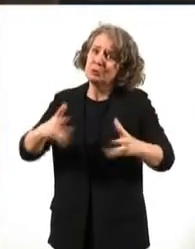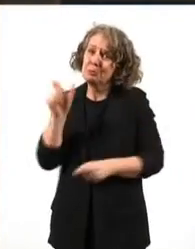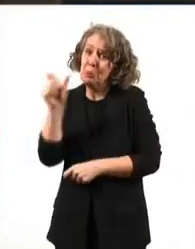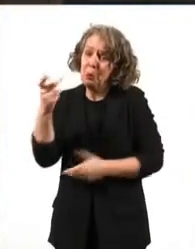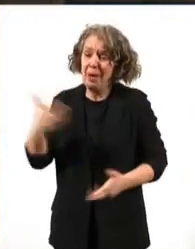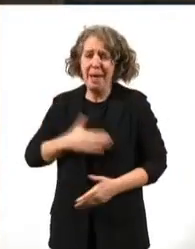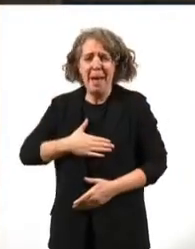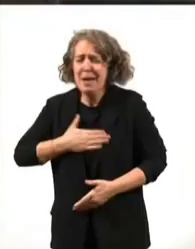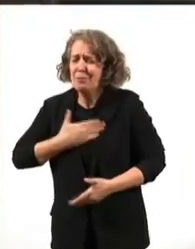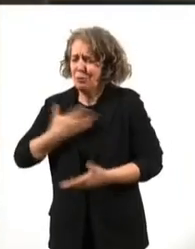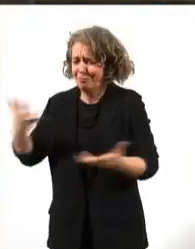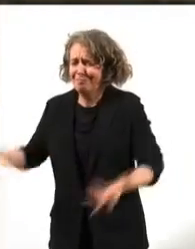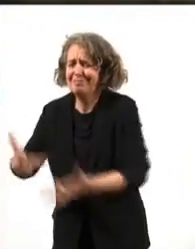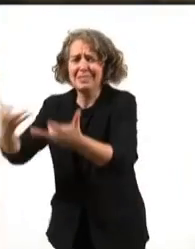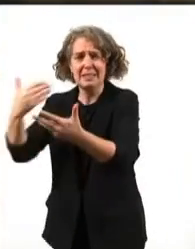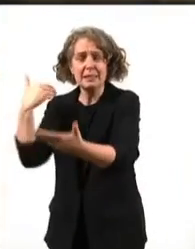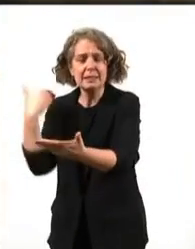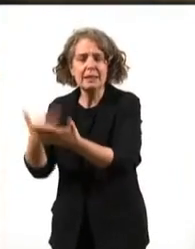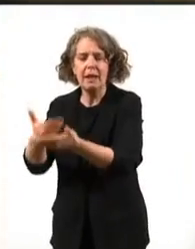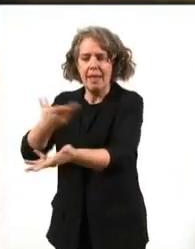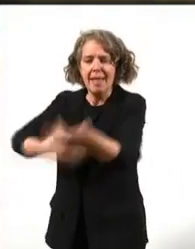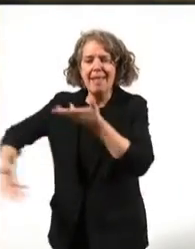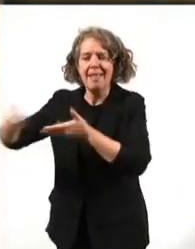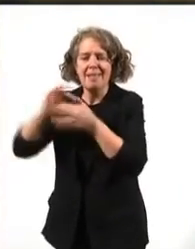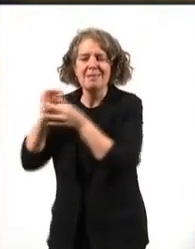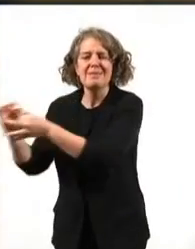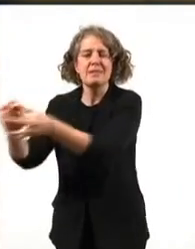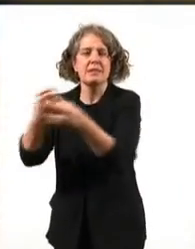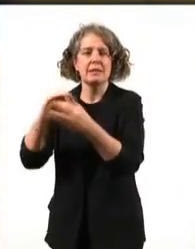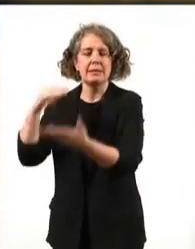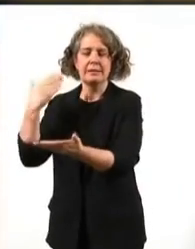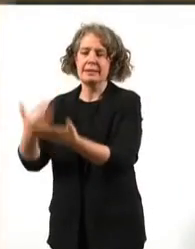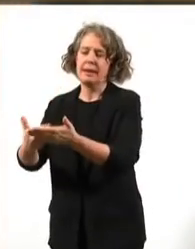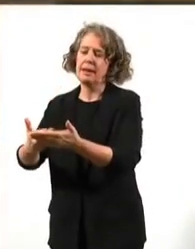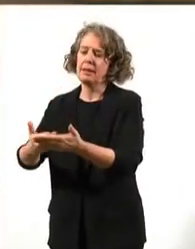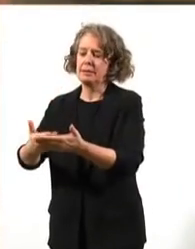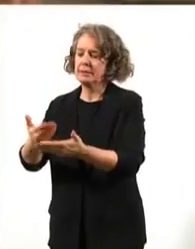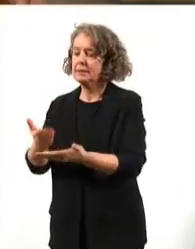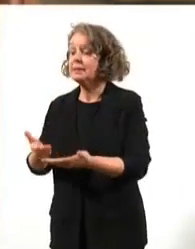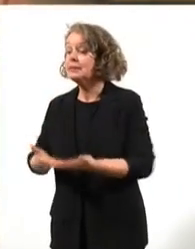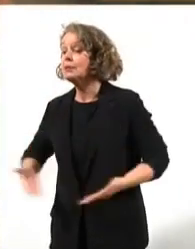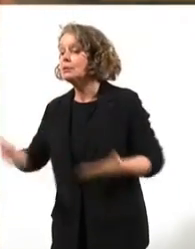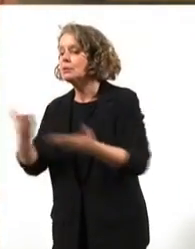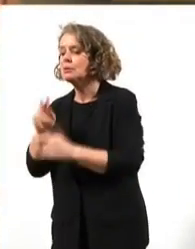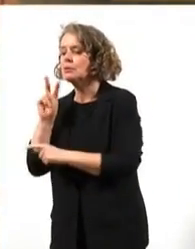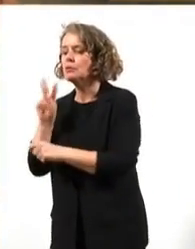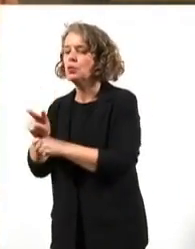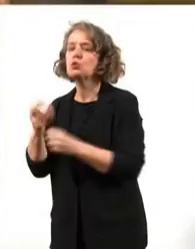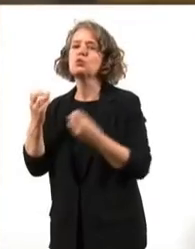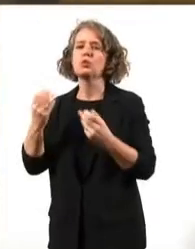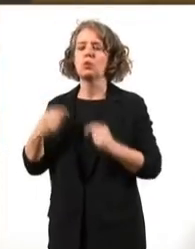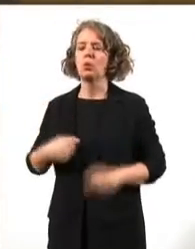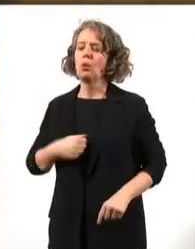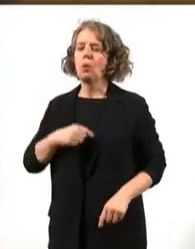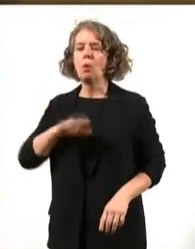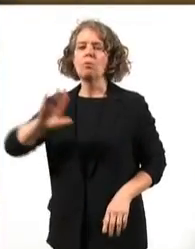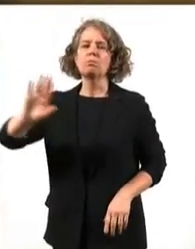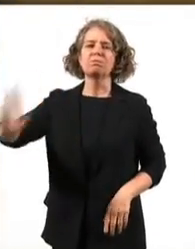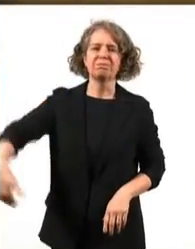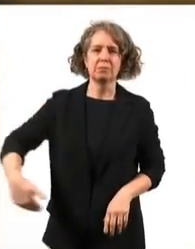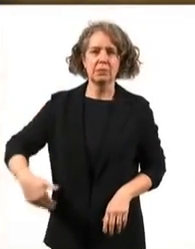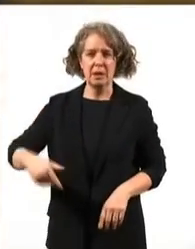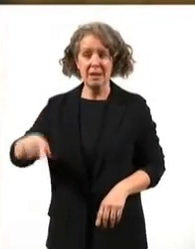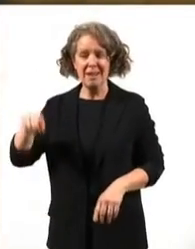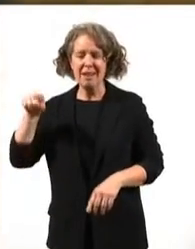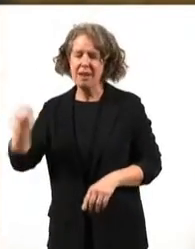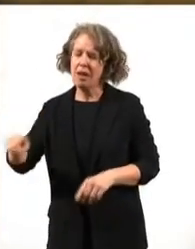Et ça nous oblige à faire remonter des situations qui aujourd'hui sont souvent passées sous silence. La question des